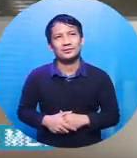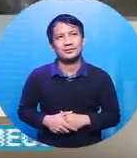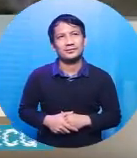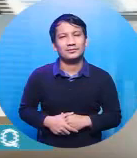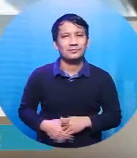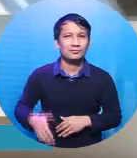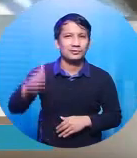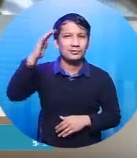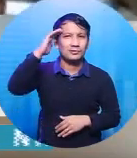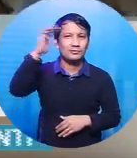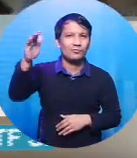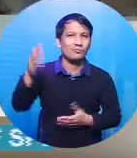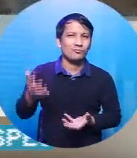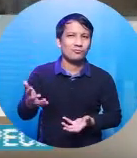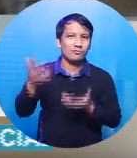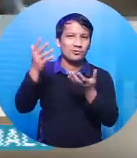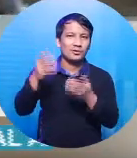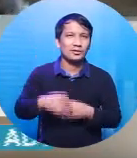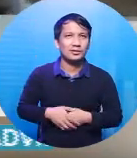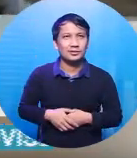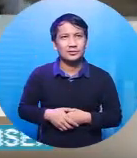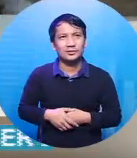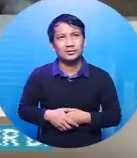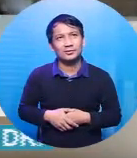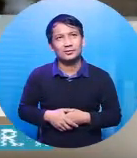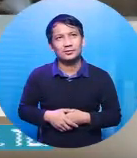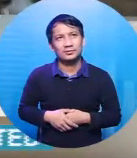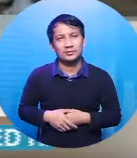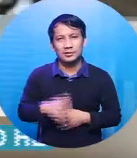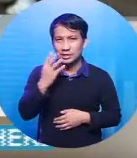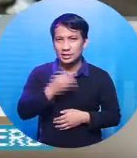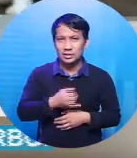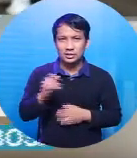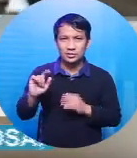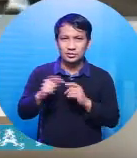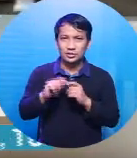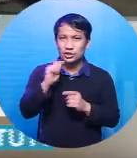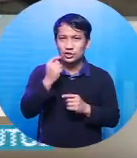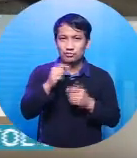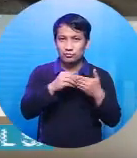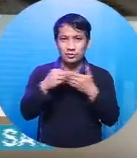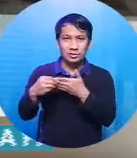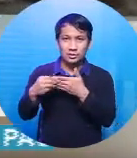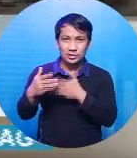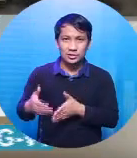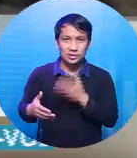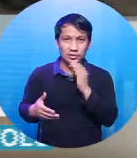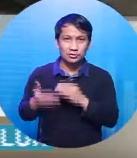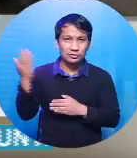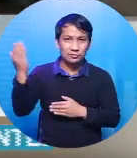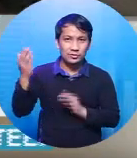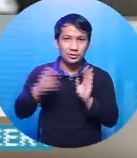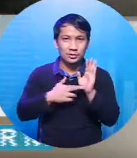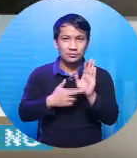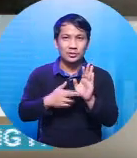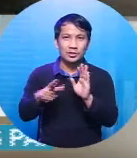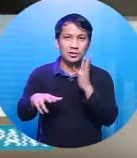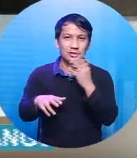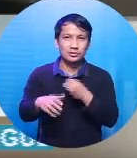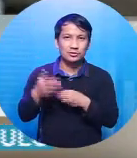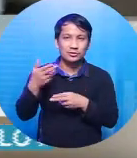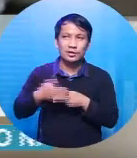ang galing-galing naman. Eh, interviewin ko sa inyo, sino ba yung team leader? Sinong spokesperson?